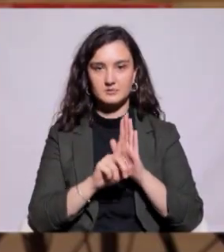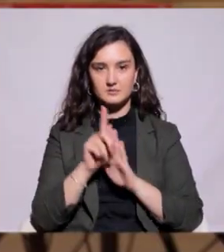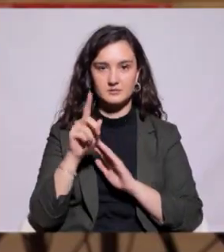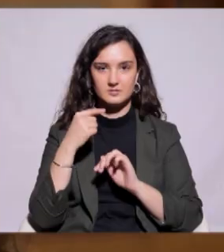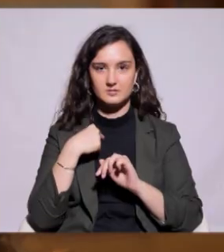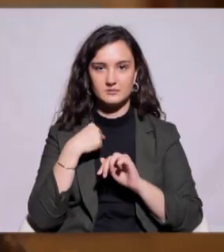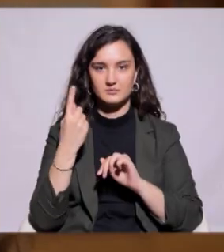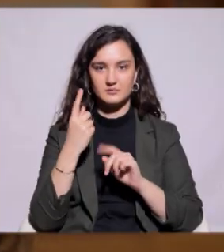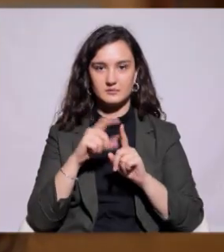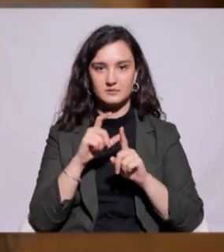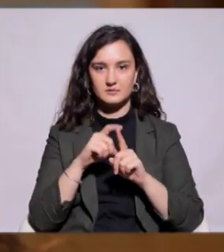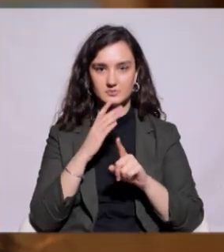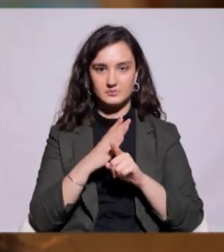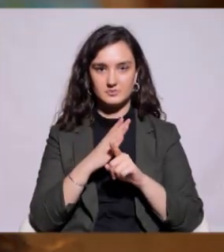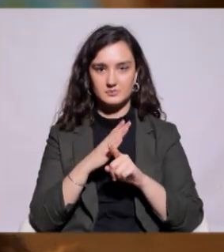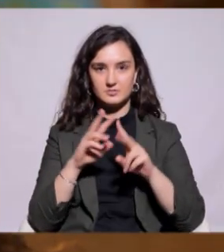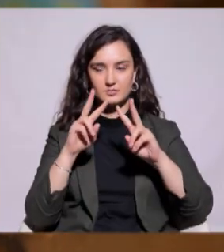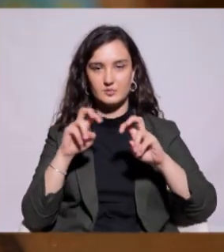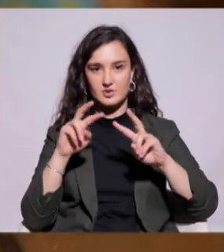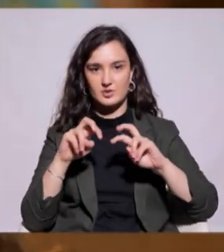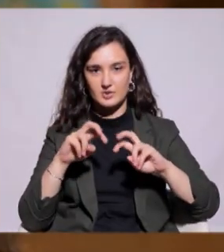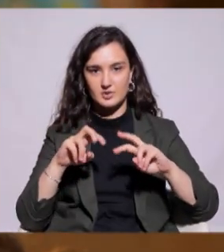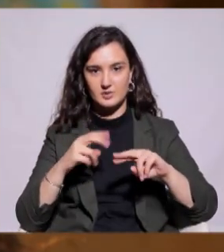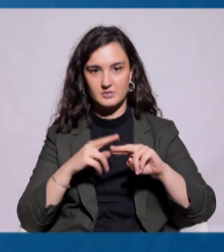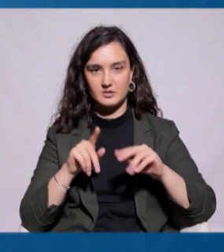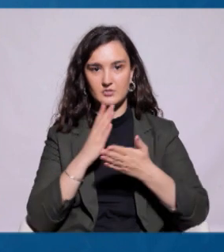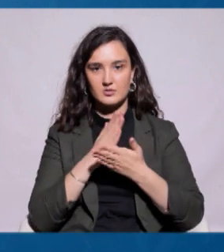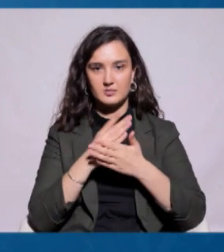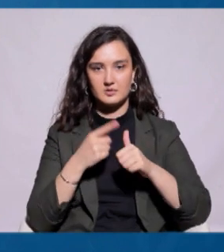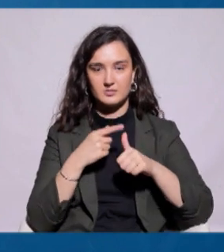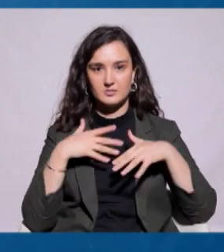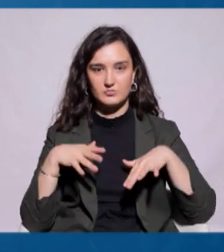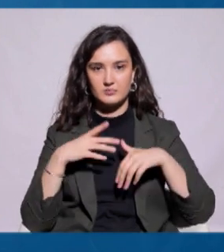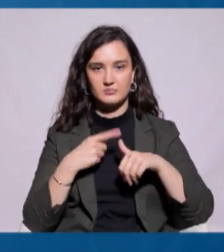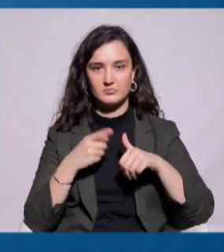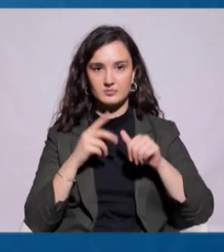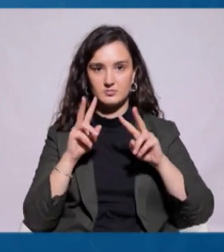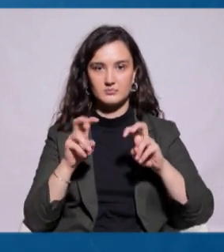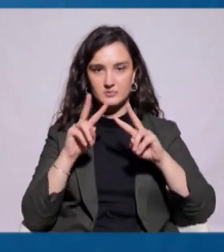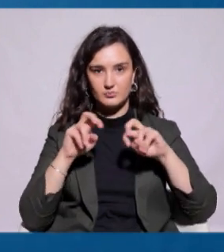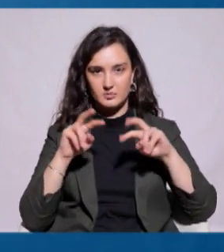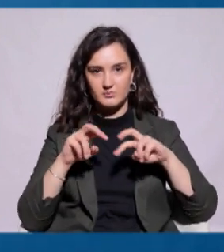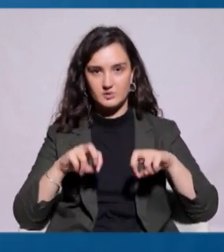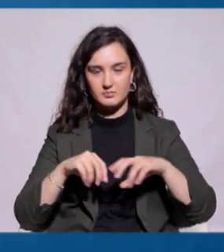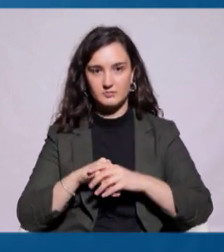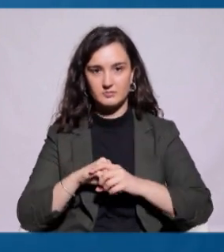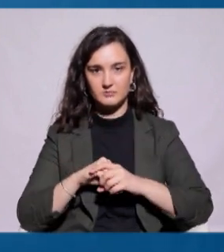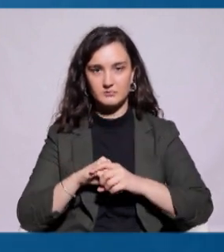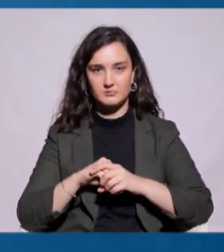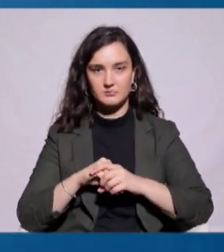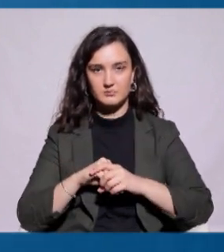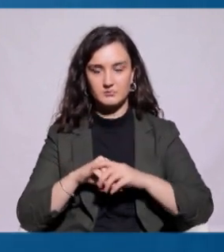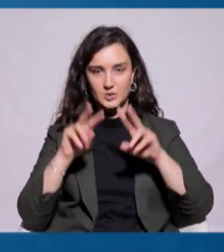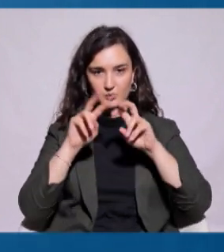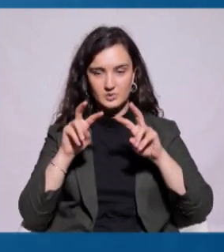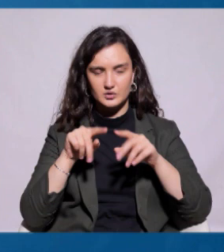And our first word is research. Research is a noun, and in Georgian it means კვლევა. Research is